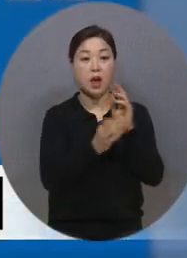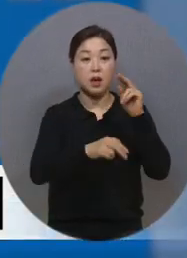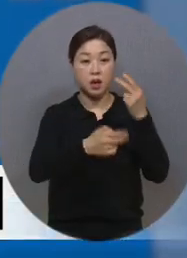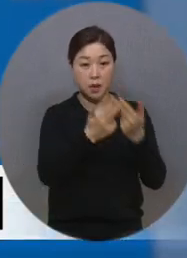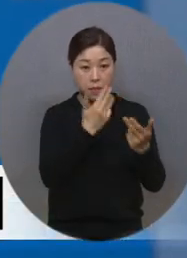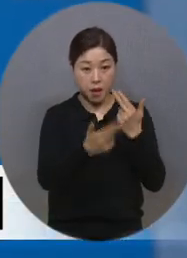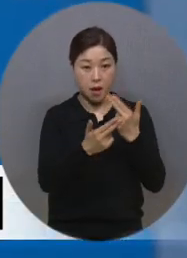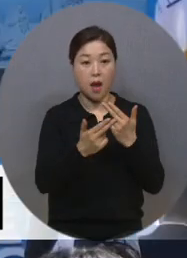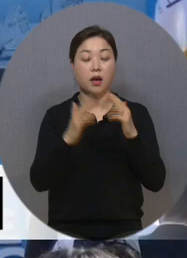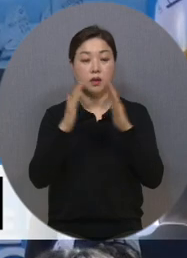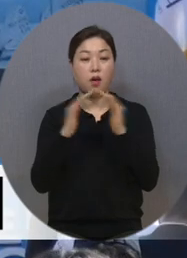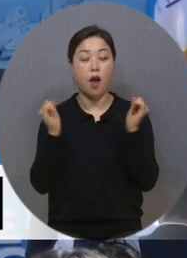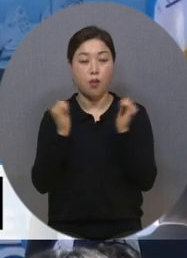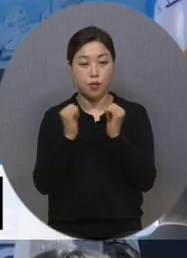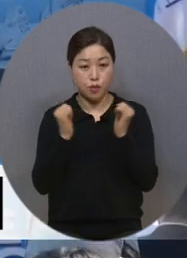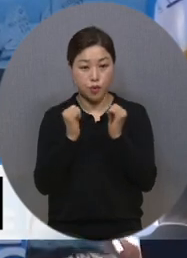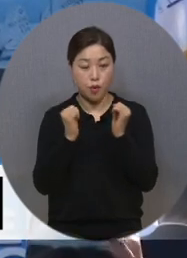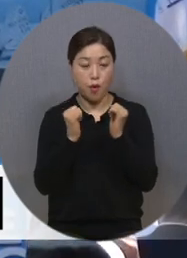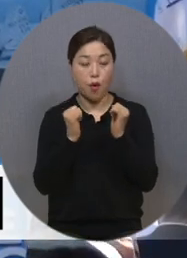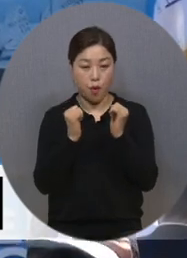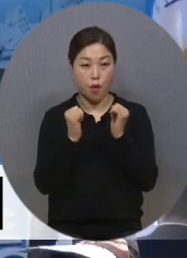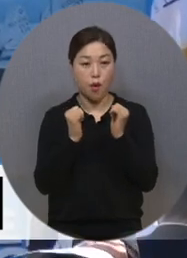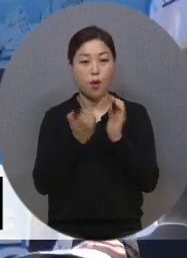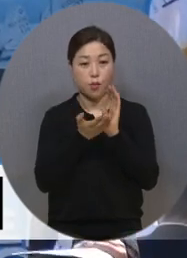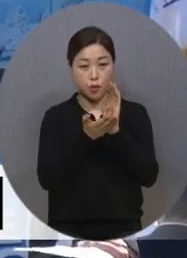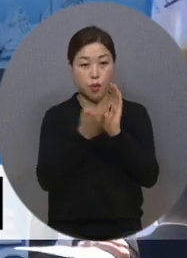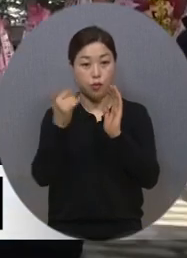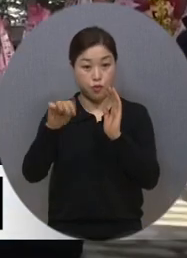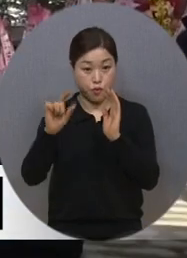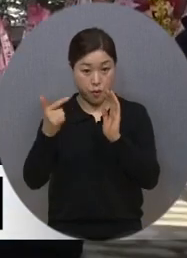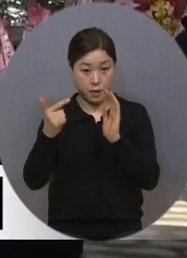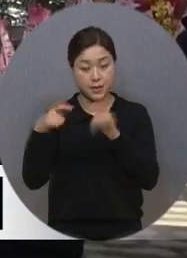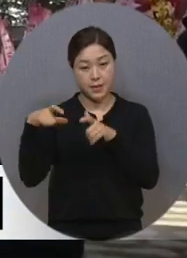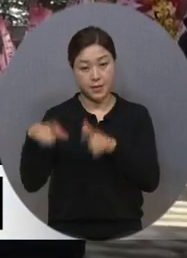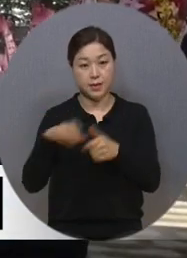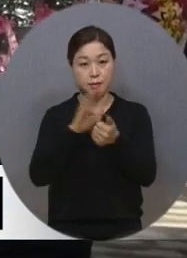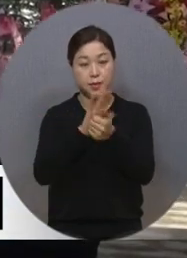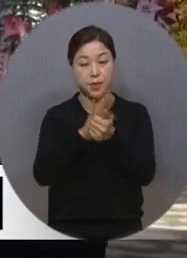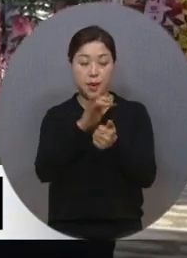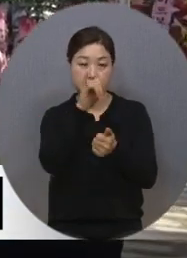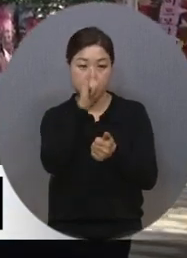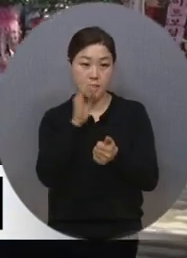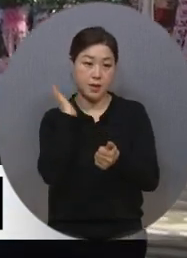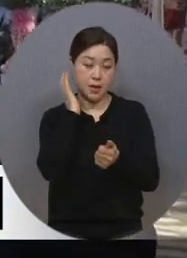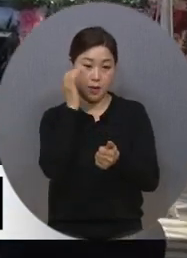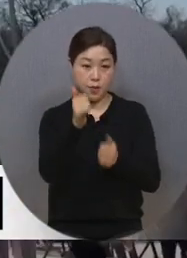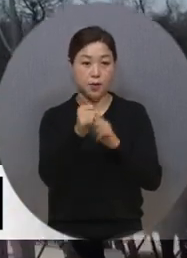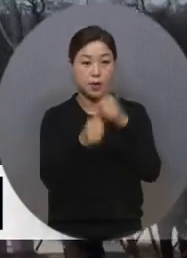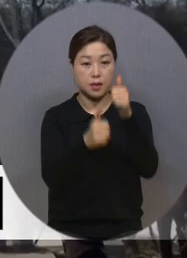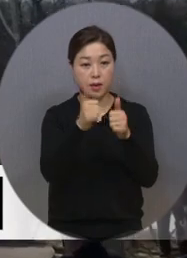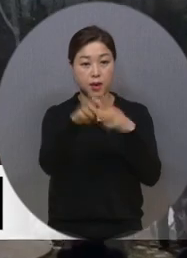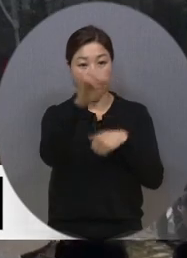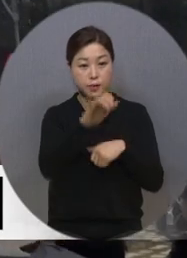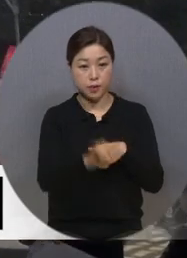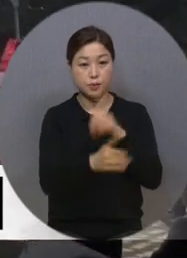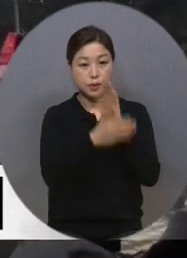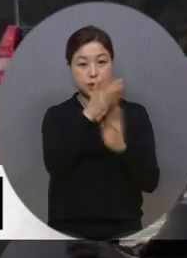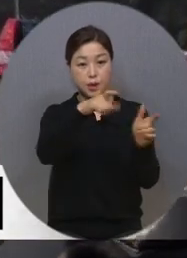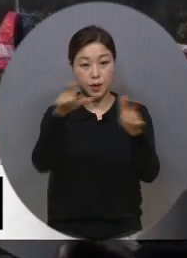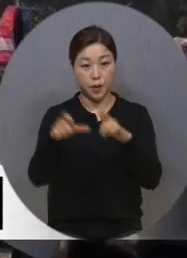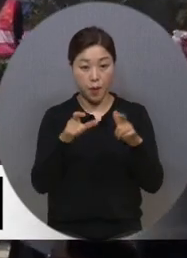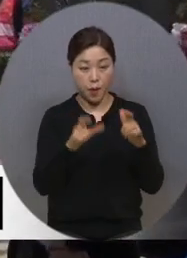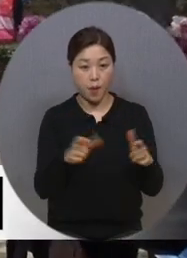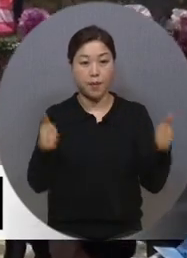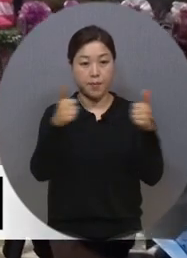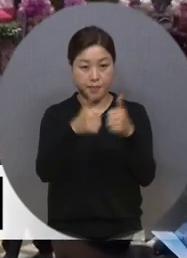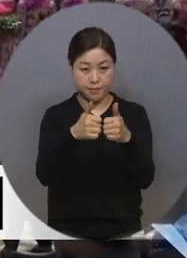주관, 부안군이 후원하는 제35회 대통령기 전국 시도 대항 요트대회가 31일 개막식을